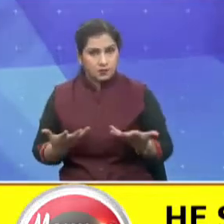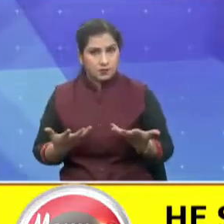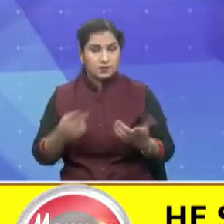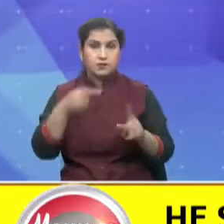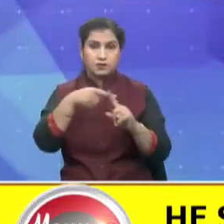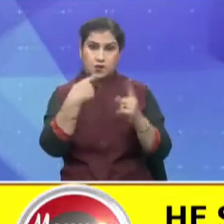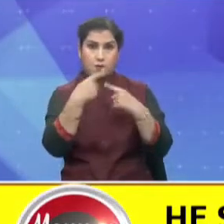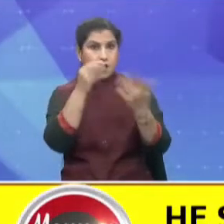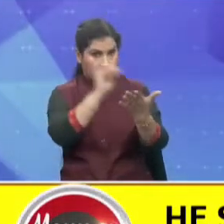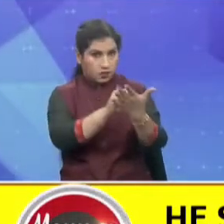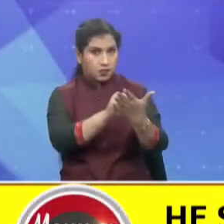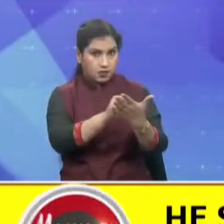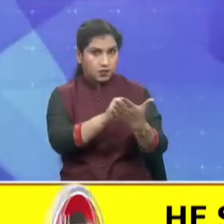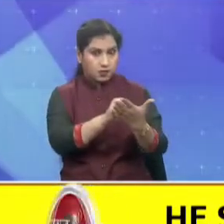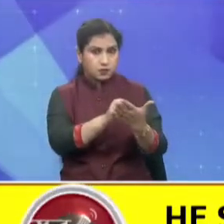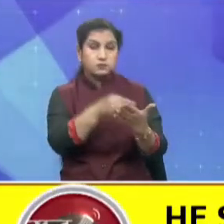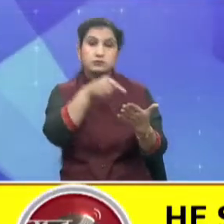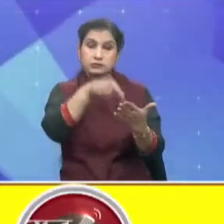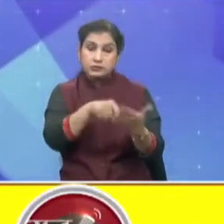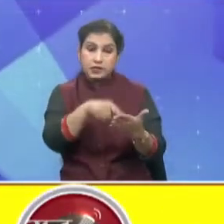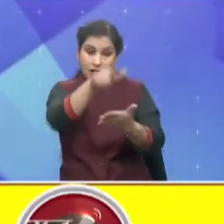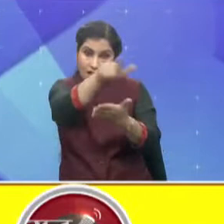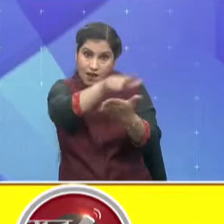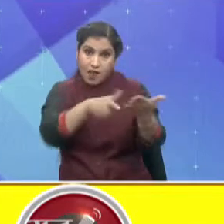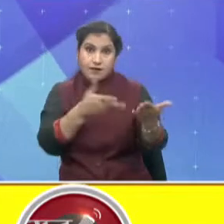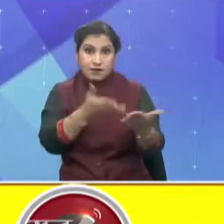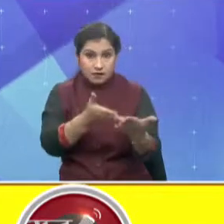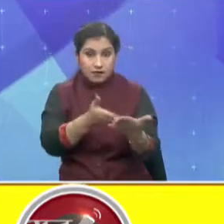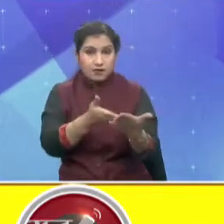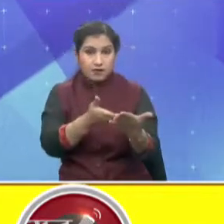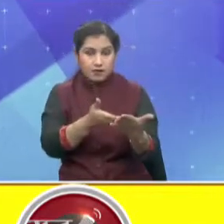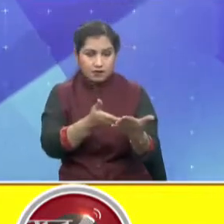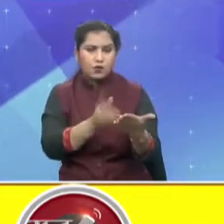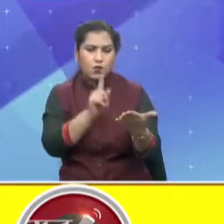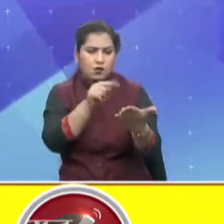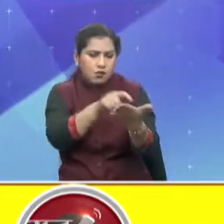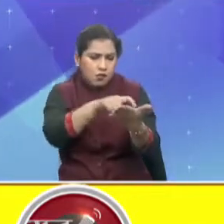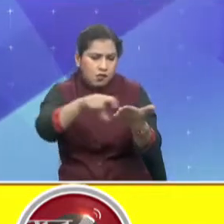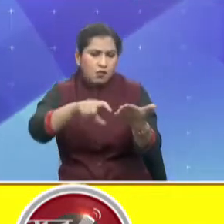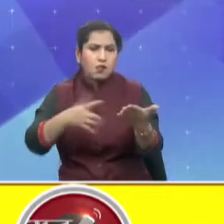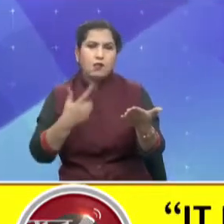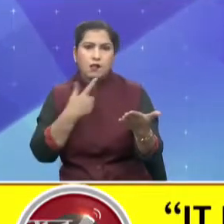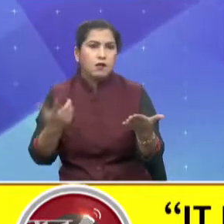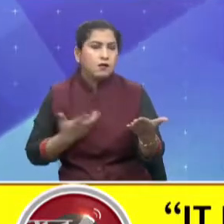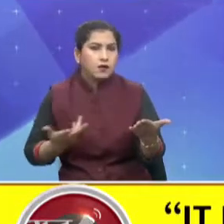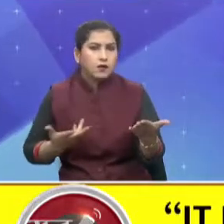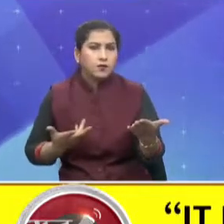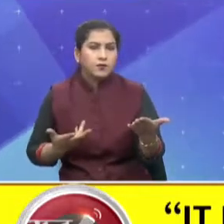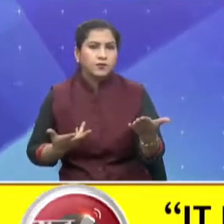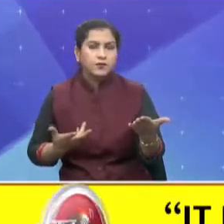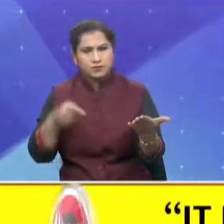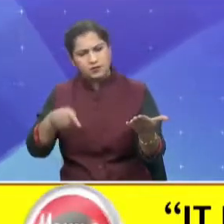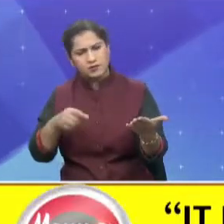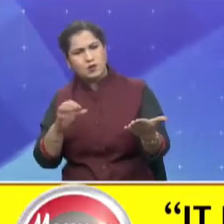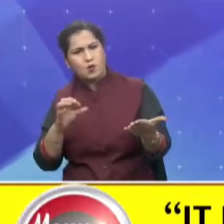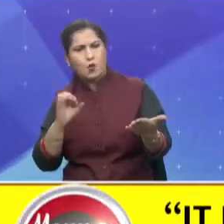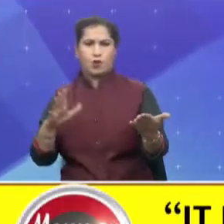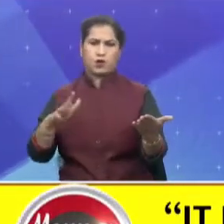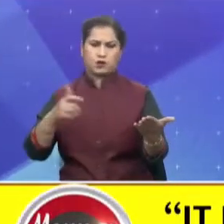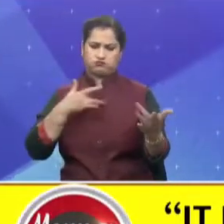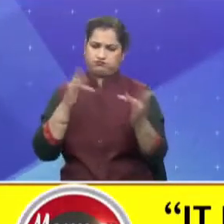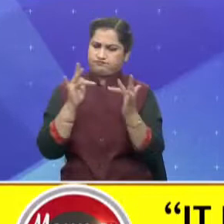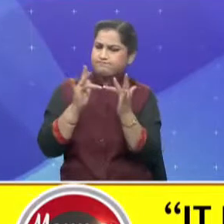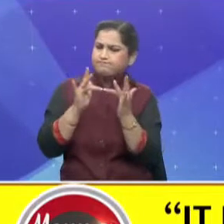इसकी बात की। इस पत्र में एक जगह उन्होंने लिखा है, इट इज ओके टू बी